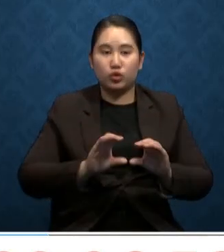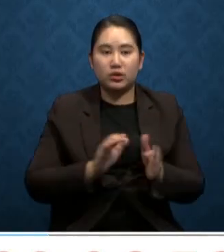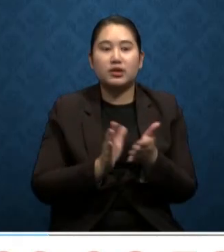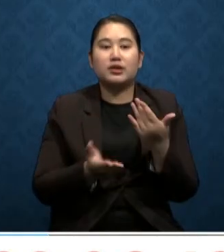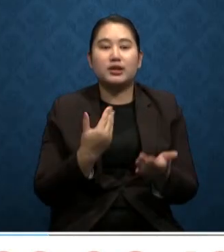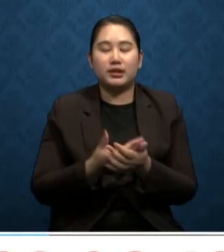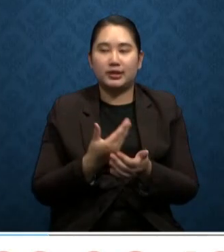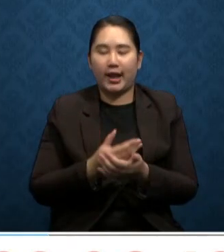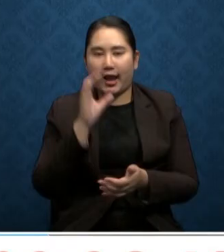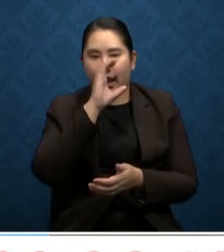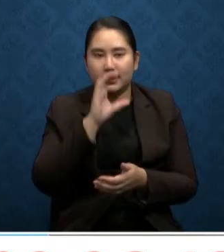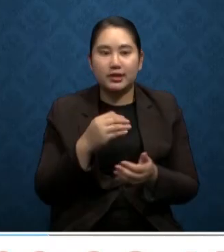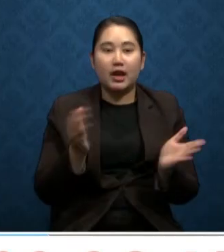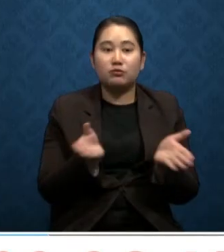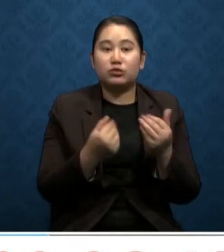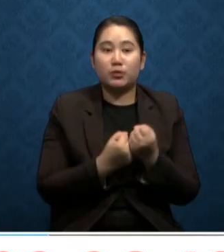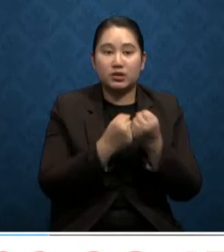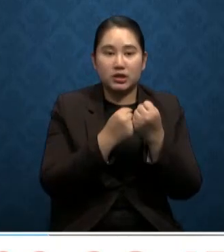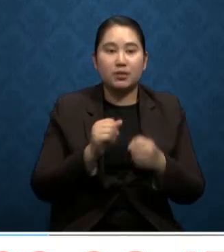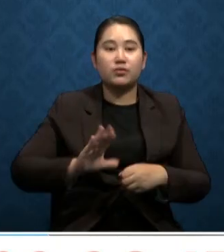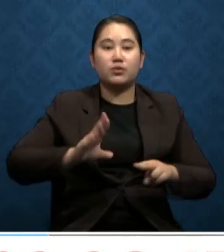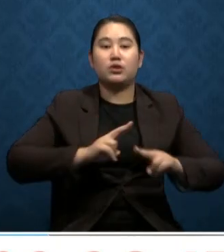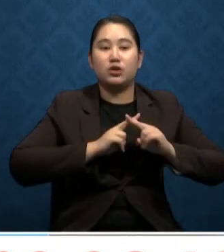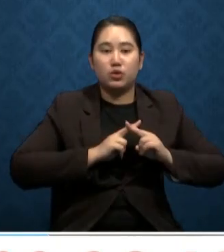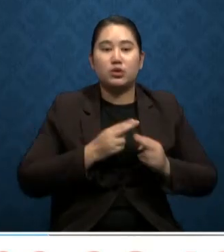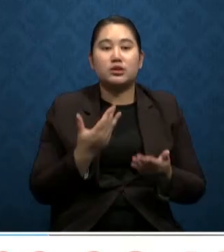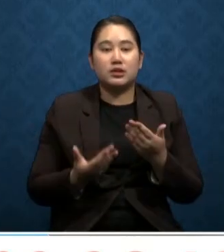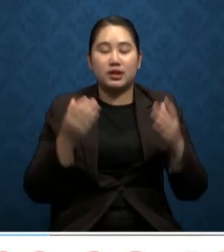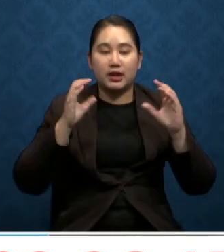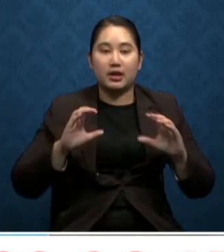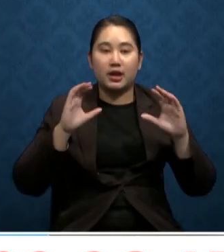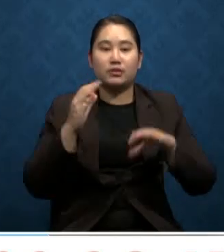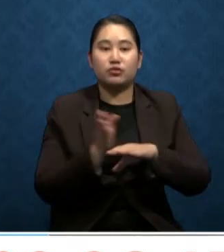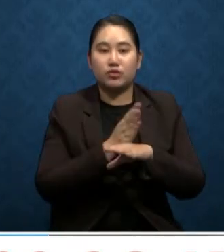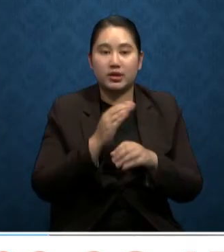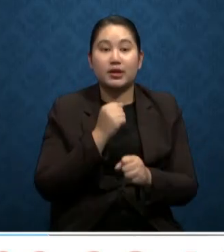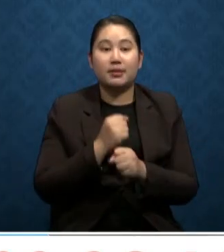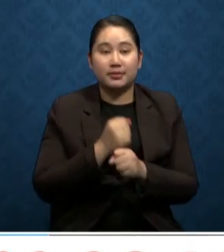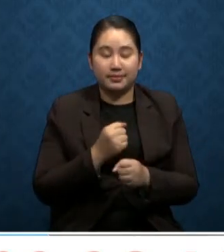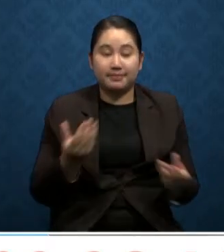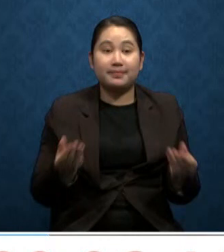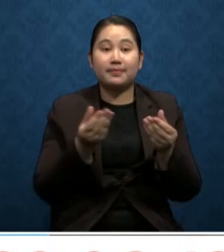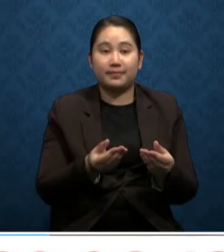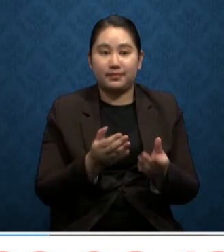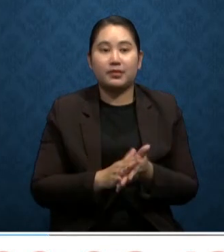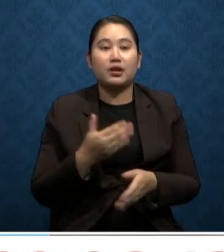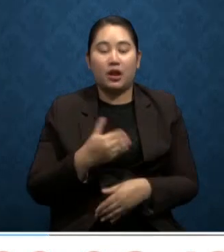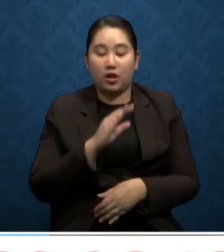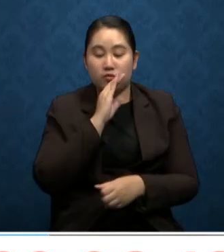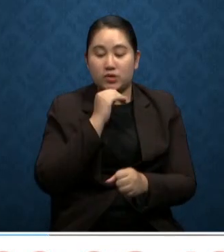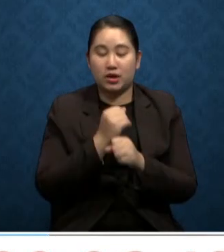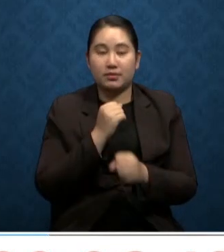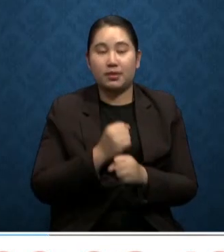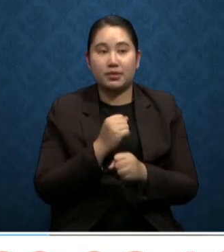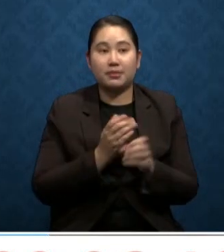งบสนับสนุนจากภาคเอกชนหรือหน่วยงานภาคธุรกิจได้และเราเชื่อว่าถ้าเราดำเนินการใน